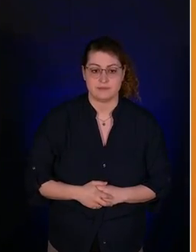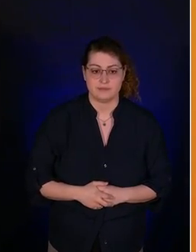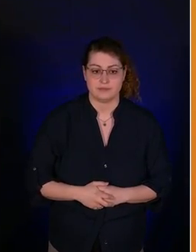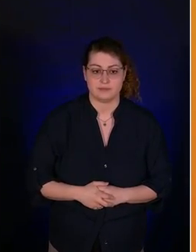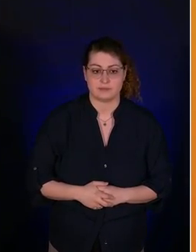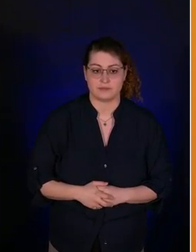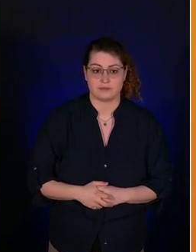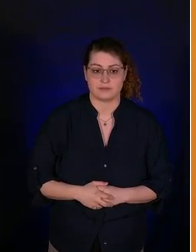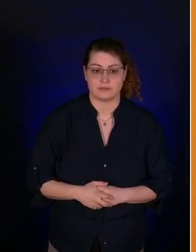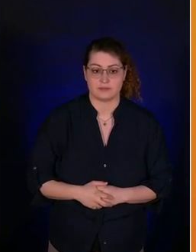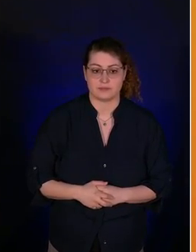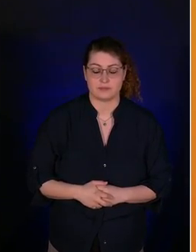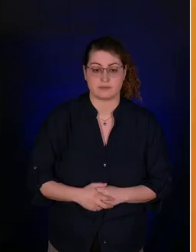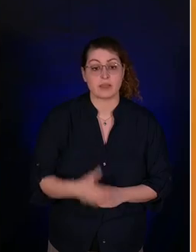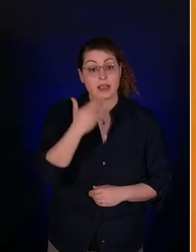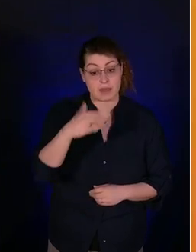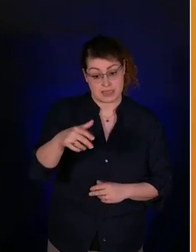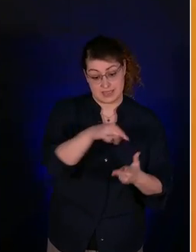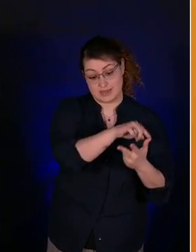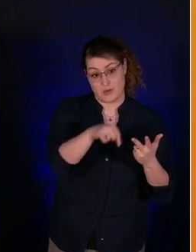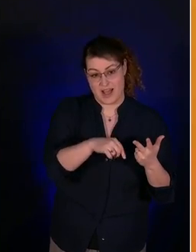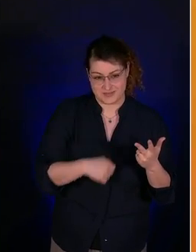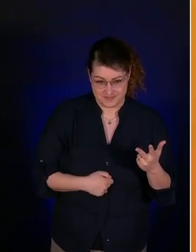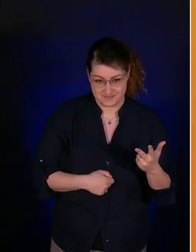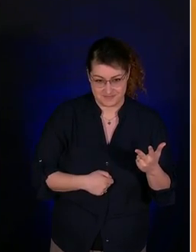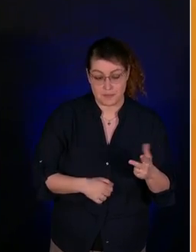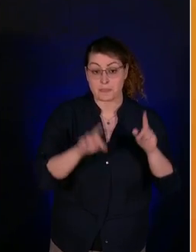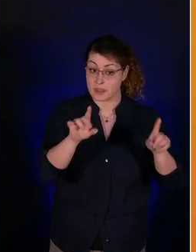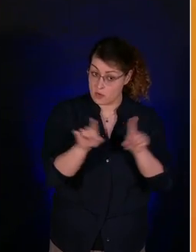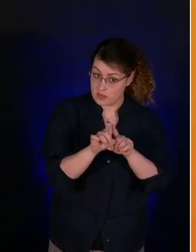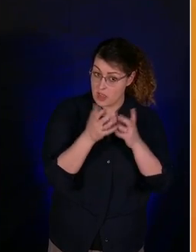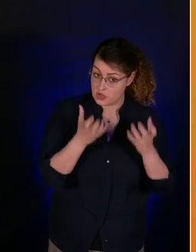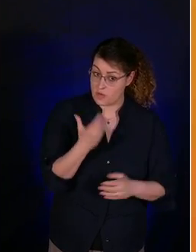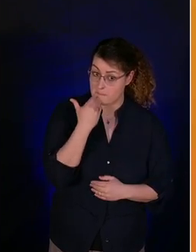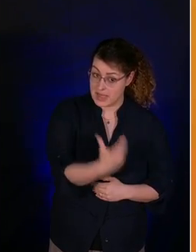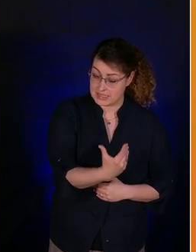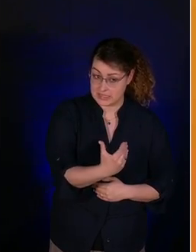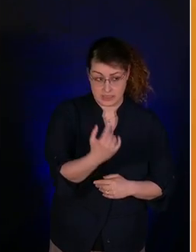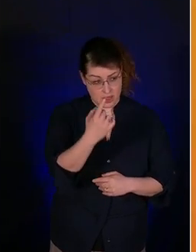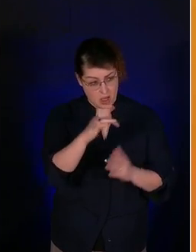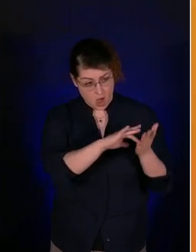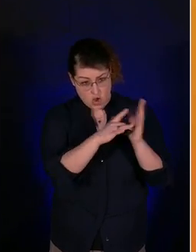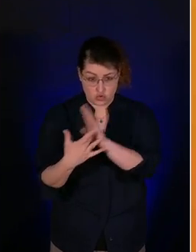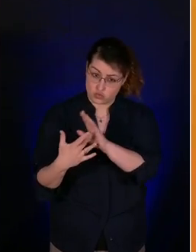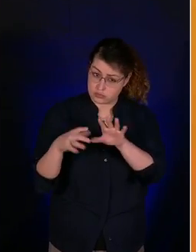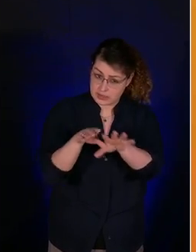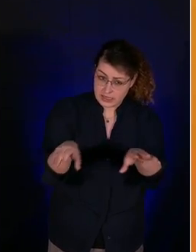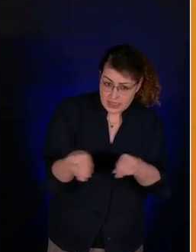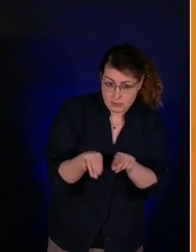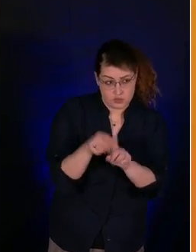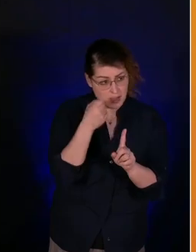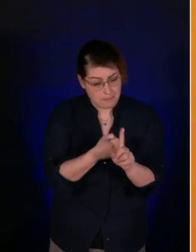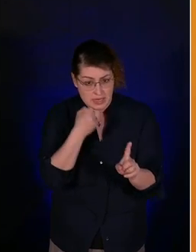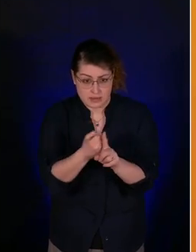Merci pour elle. Je tiens aussi à remercier l'ensemble du personnel et des militants